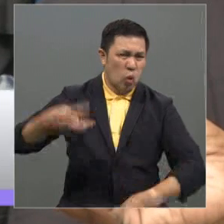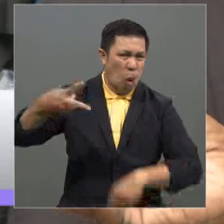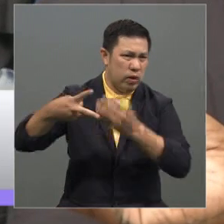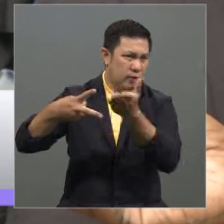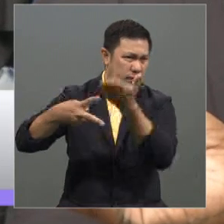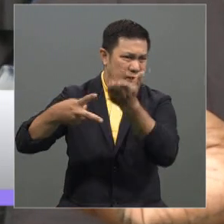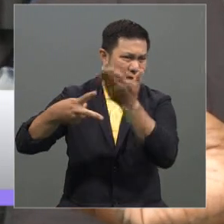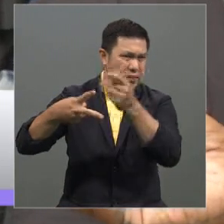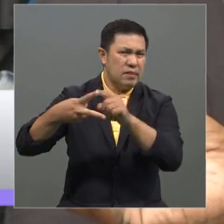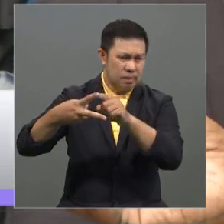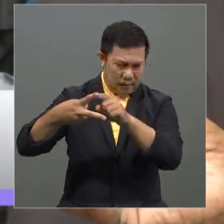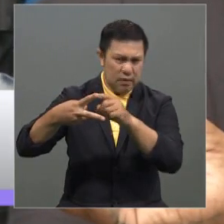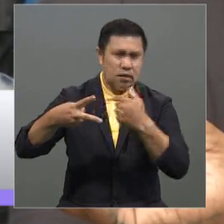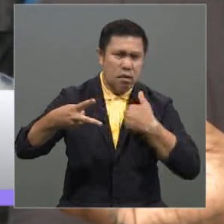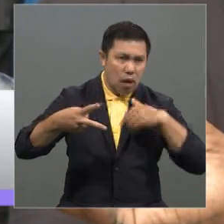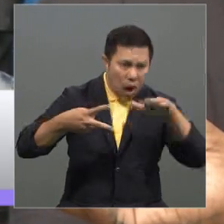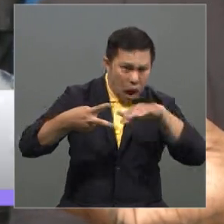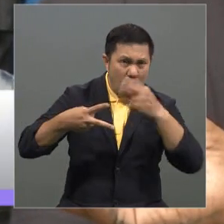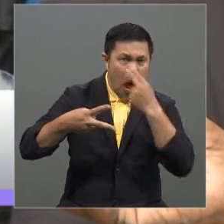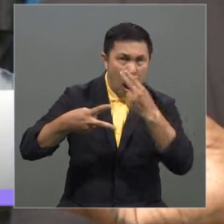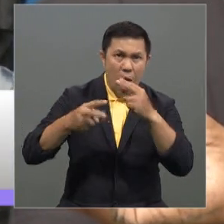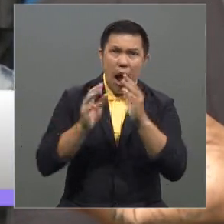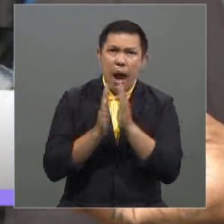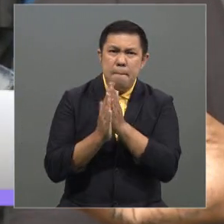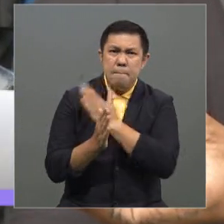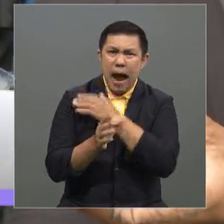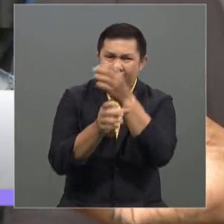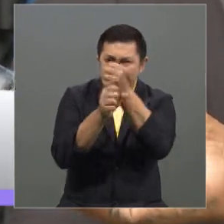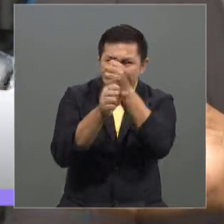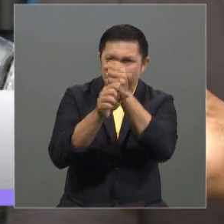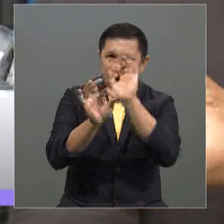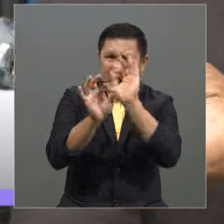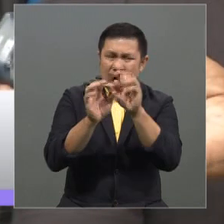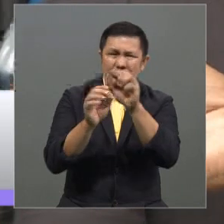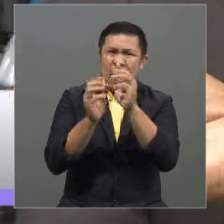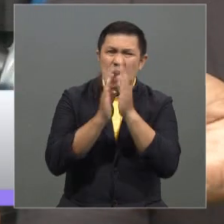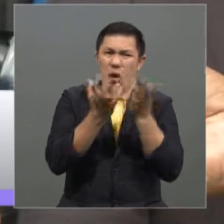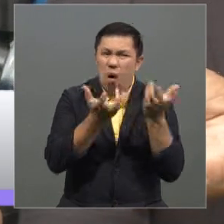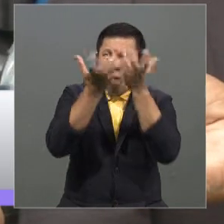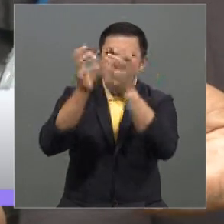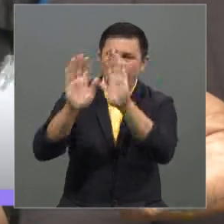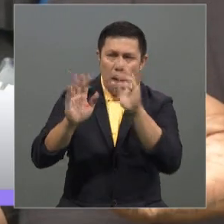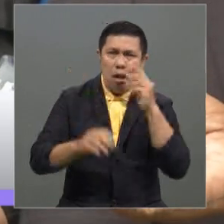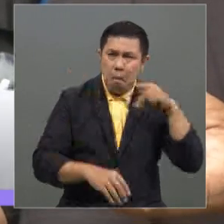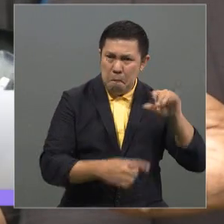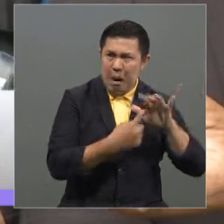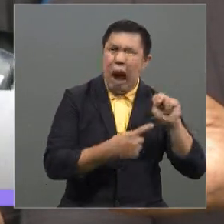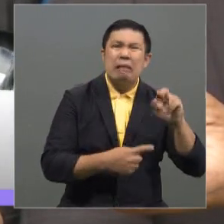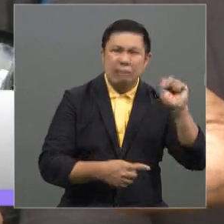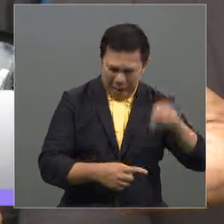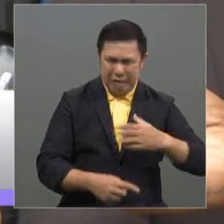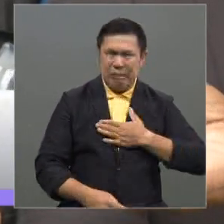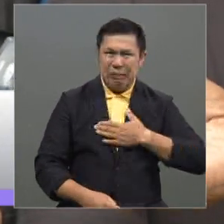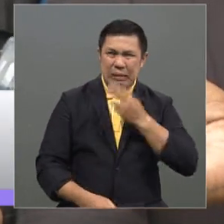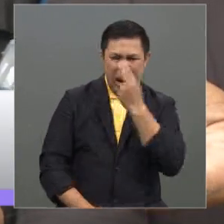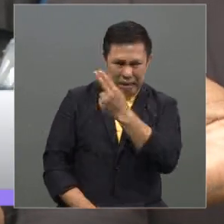ราก็ยังพบพยานหลักฐานเพิ่มเติมคือมีหิ้งพระก็ตรงกับที่พยานเองเนี่ยเราพามาดูด้วยเขาก็ยืนยันว่าเป็นหิ้งพระของเขาส่